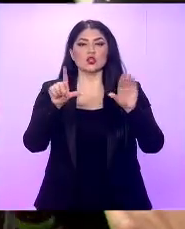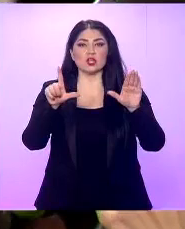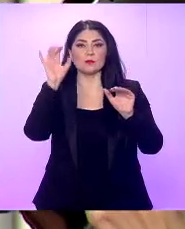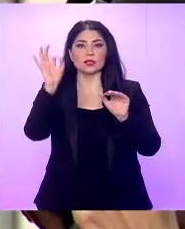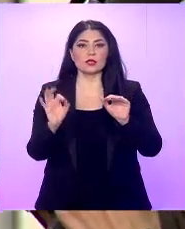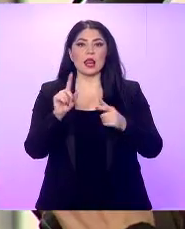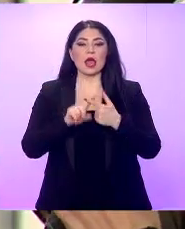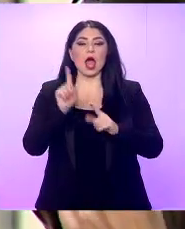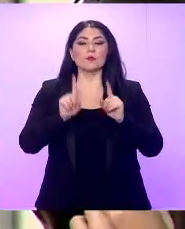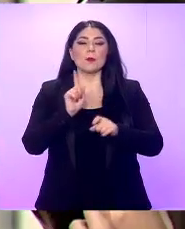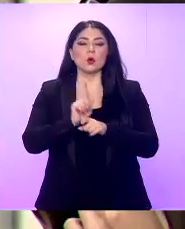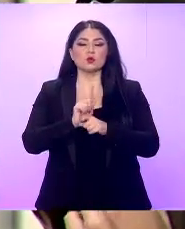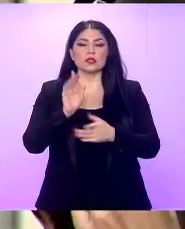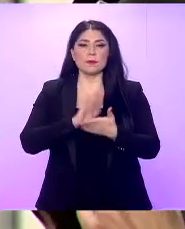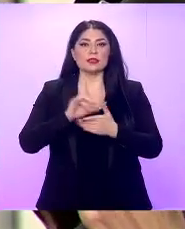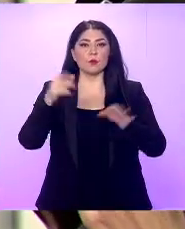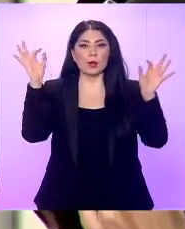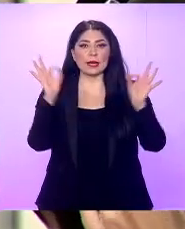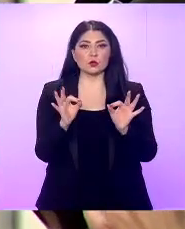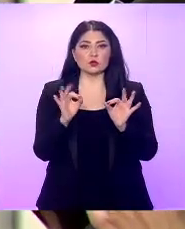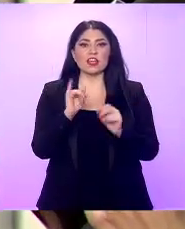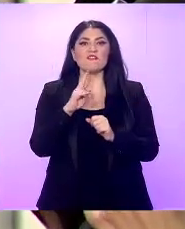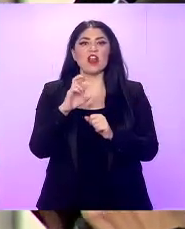7% în cazul anumitor produse de bază, ar trebui să reducă